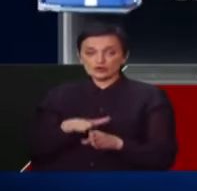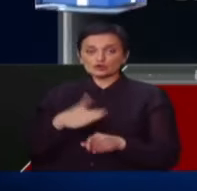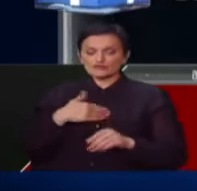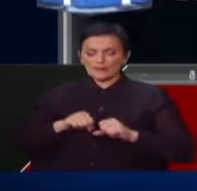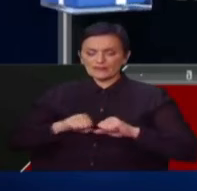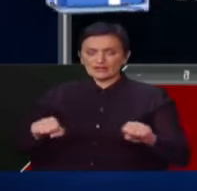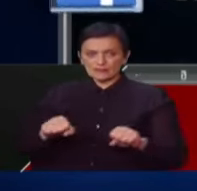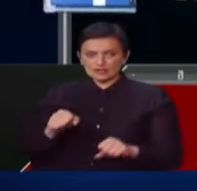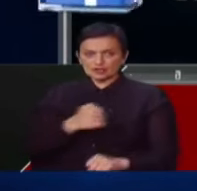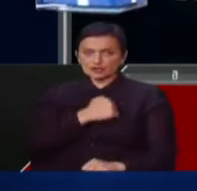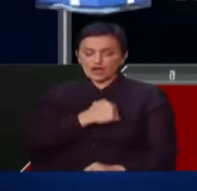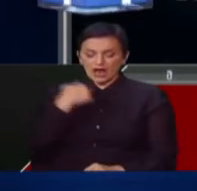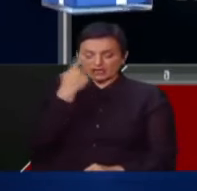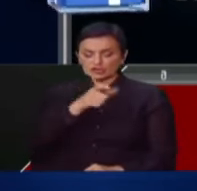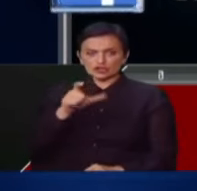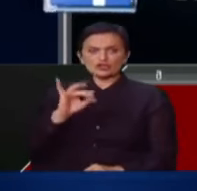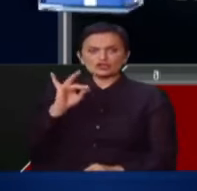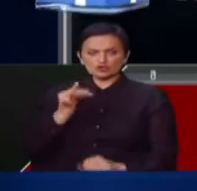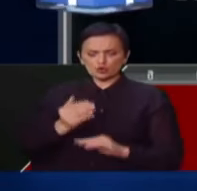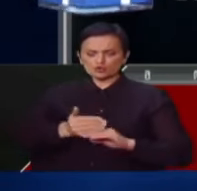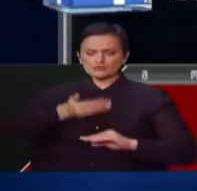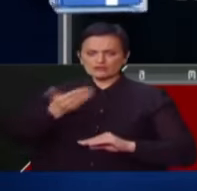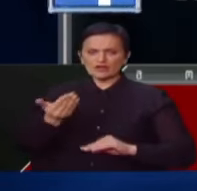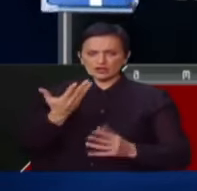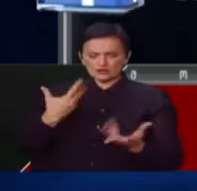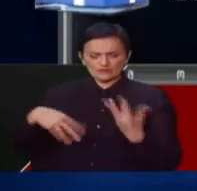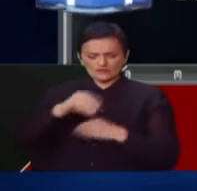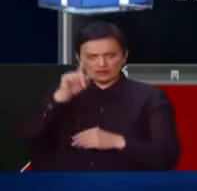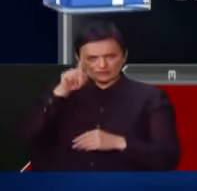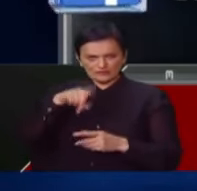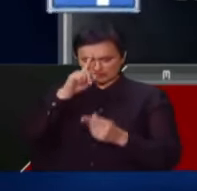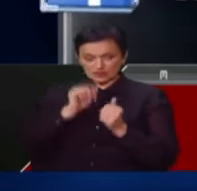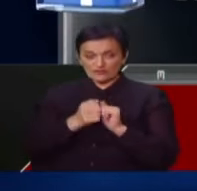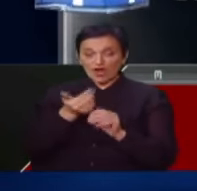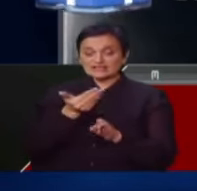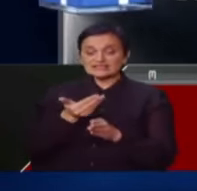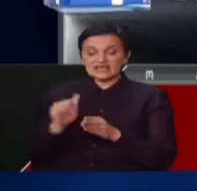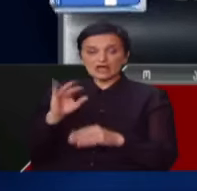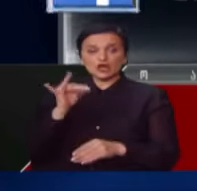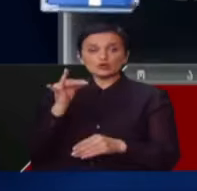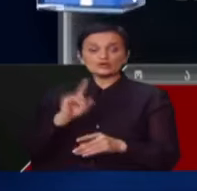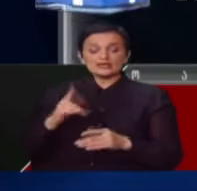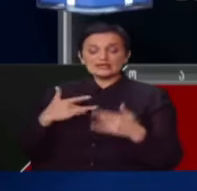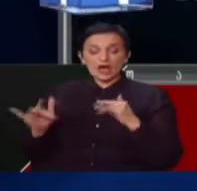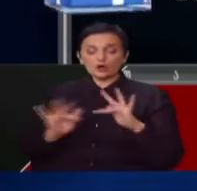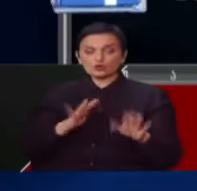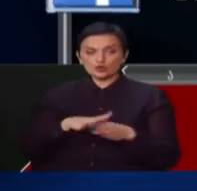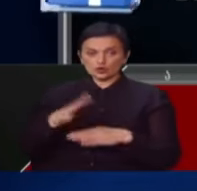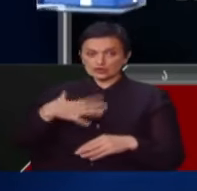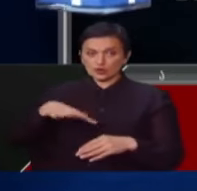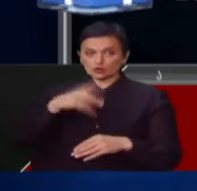გმირი ჯარისკაცების ისტორიები და გაღებული მსხვერპლი ყველამ ვიცით და ყველას გვახსოვს. ცალკე ისტორია, თუ რა როლი შეასრულა